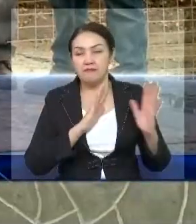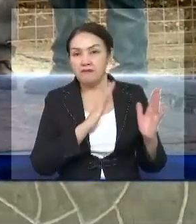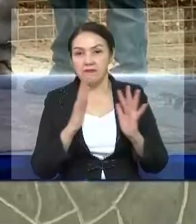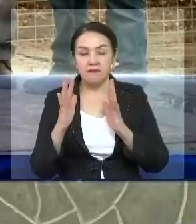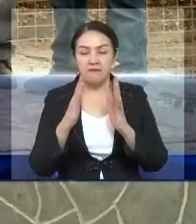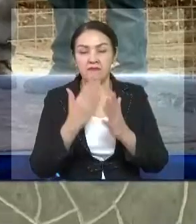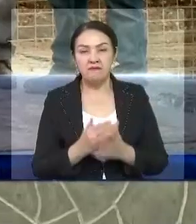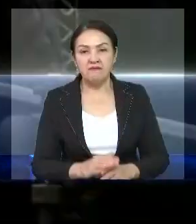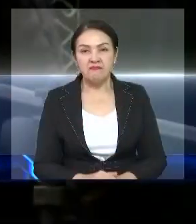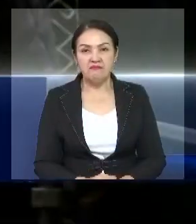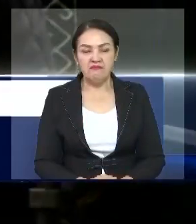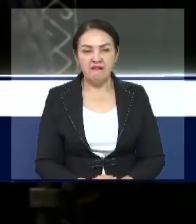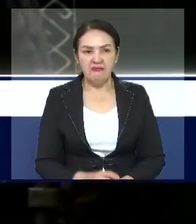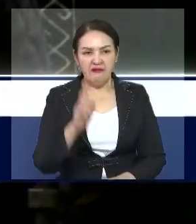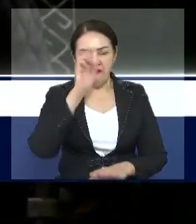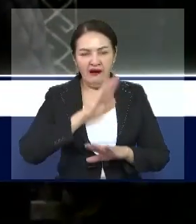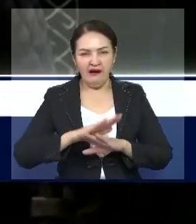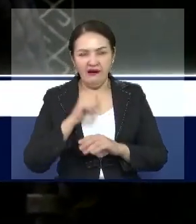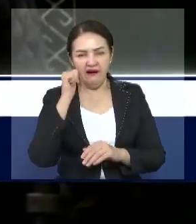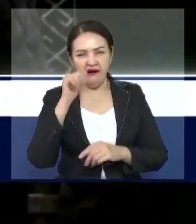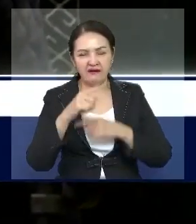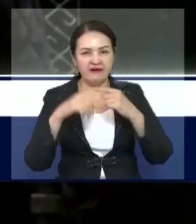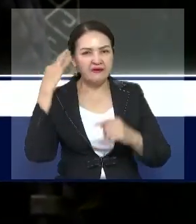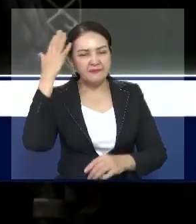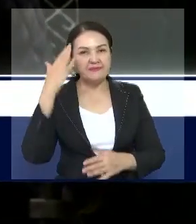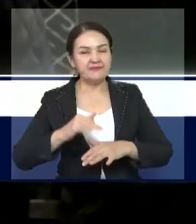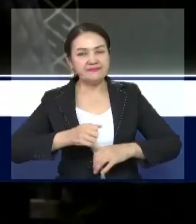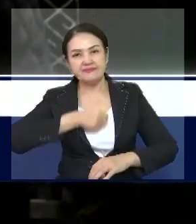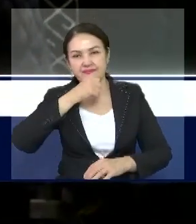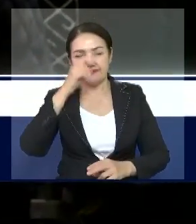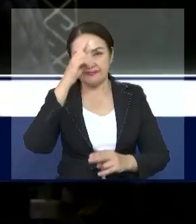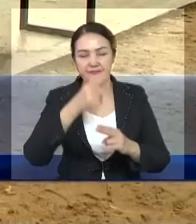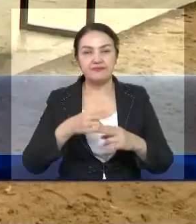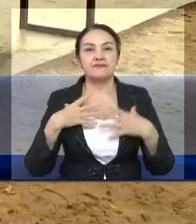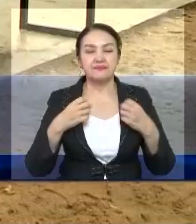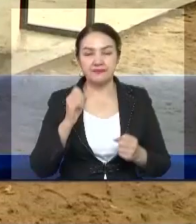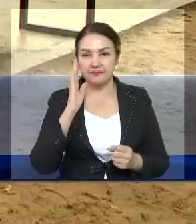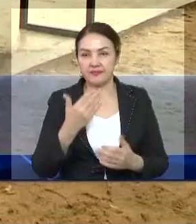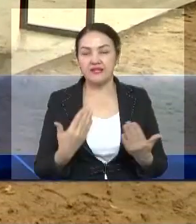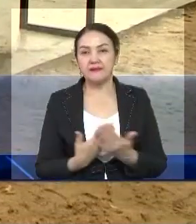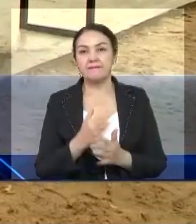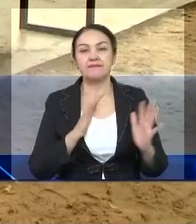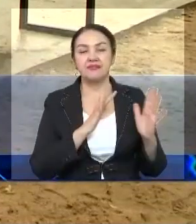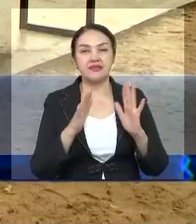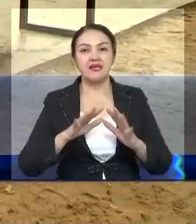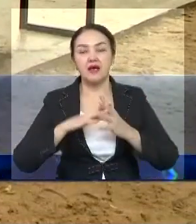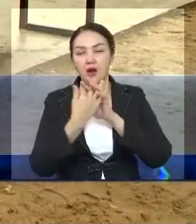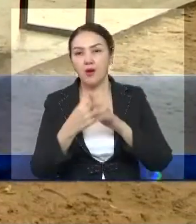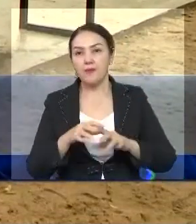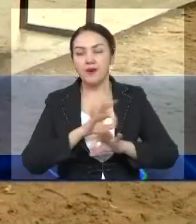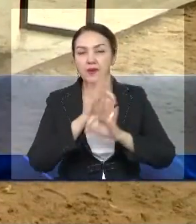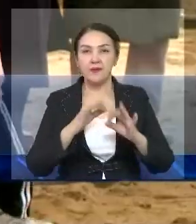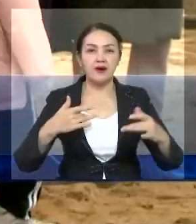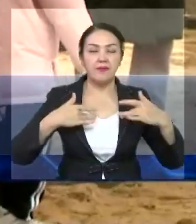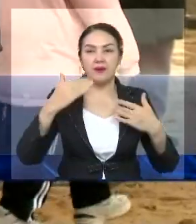буынға алғыс білдірді. Еліміздің ертеңін ойлайтын үлкендеріміз, ағаларымыз аман болсын. Жаңа саябақта ауыл өнерпаздары халыққа